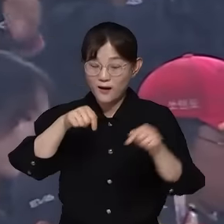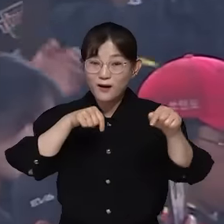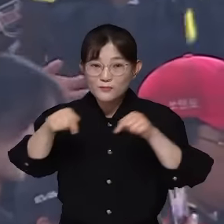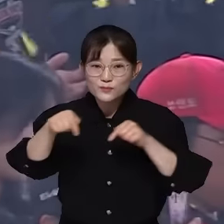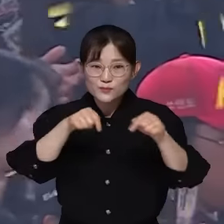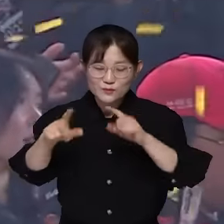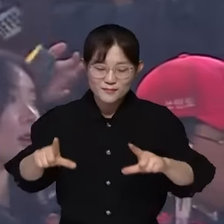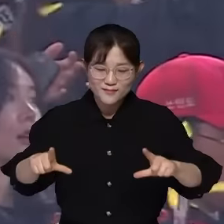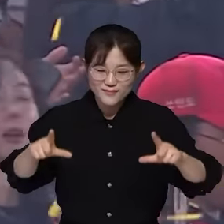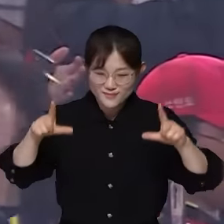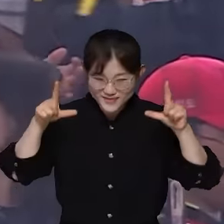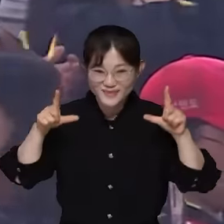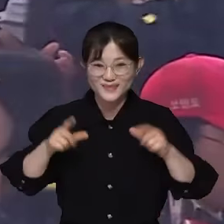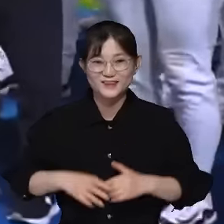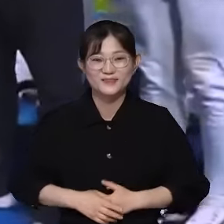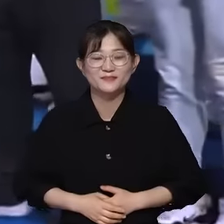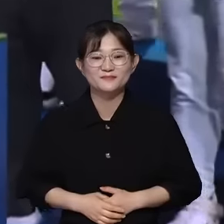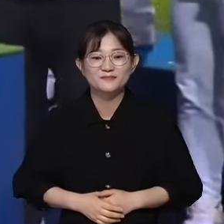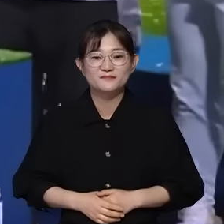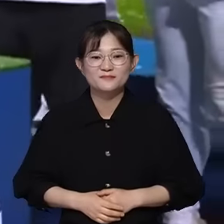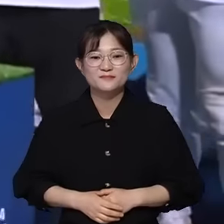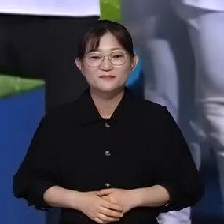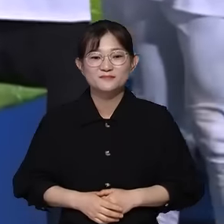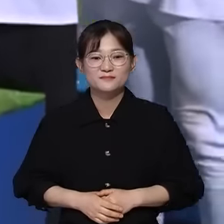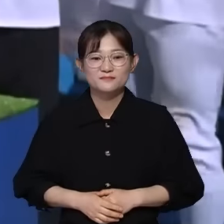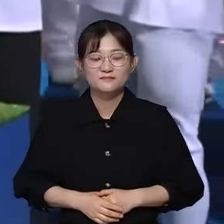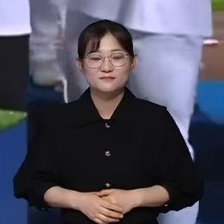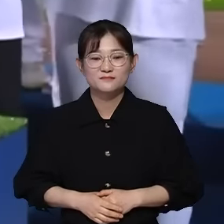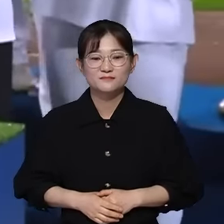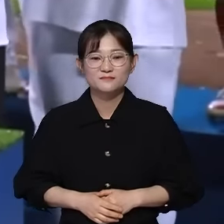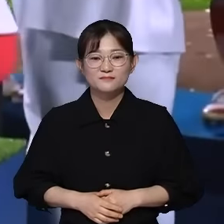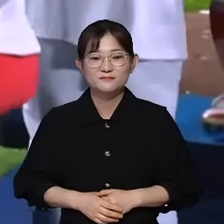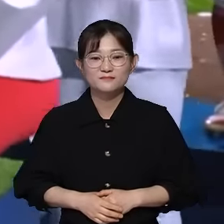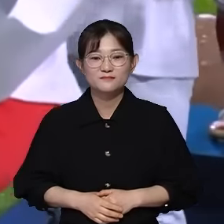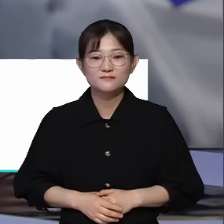반열에 들어서게 됐습니다. KBC 신대입니다.